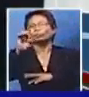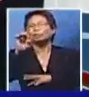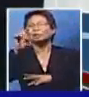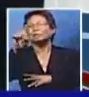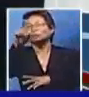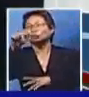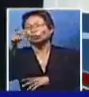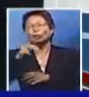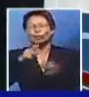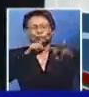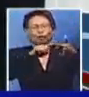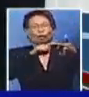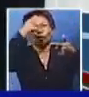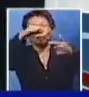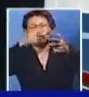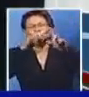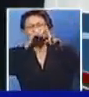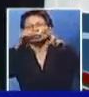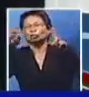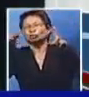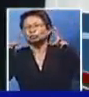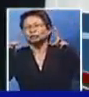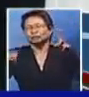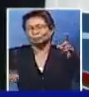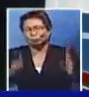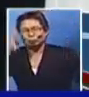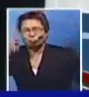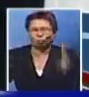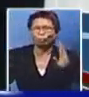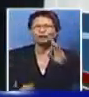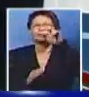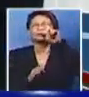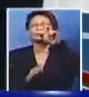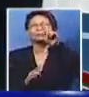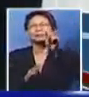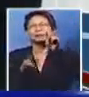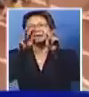menghadiahkan pingat perak buat negara dalam acara 100 meter kategori T36.